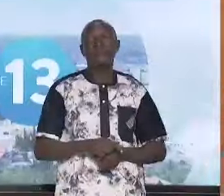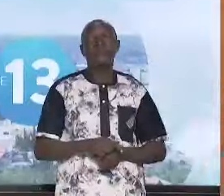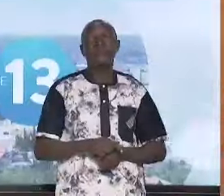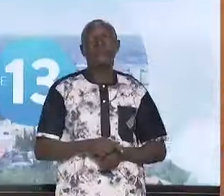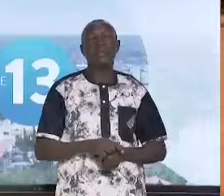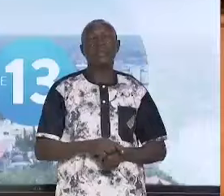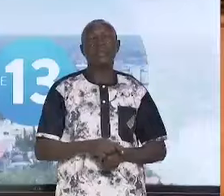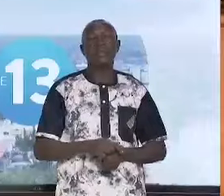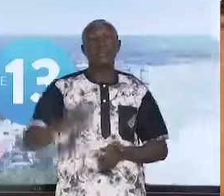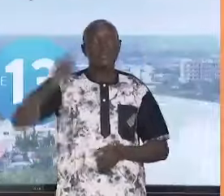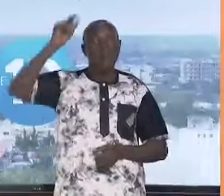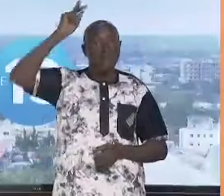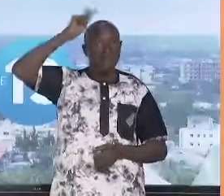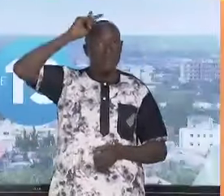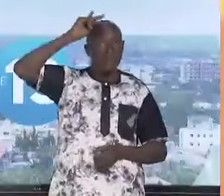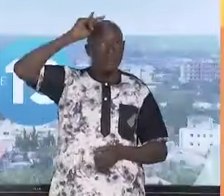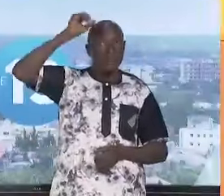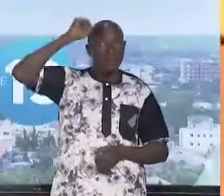Djeli Karim.